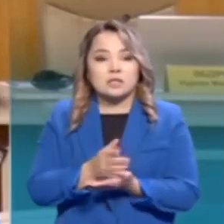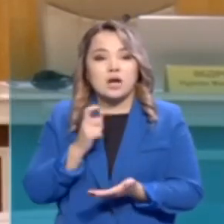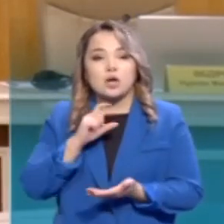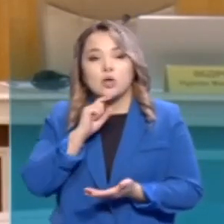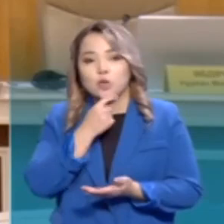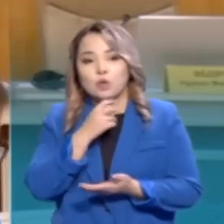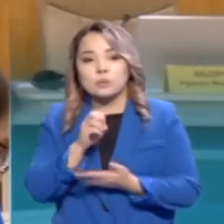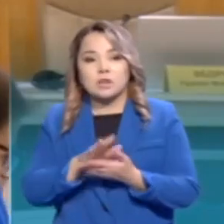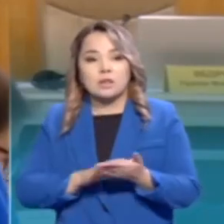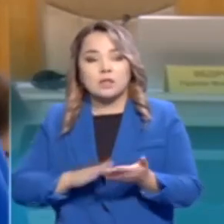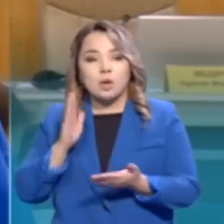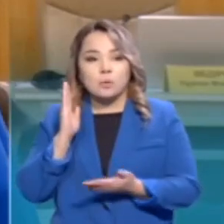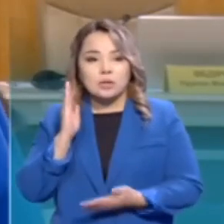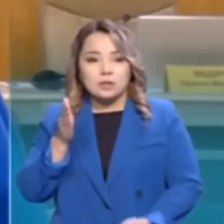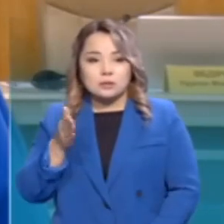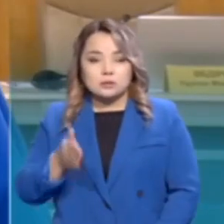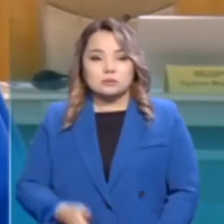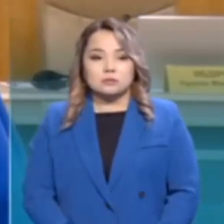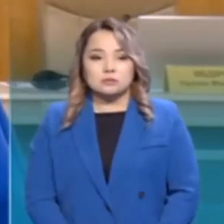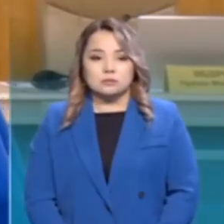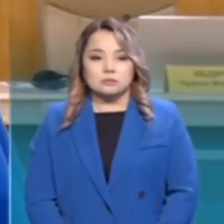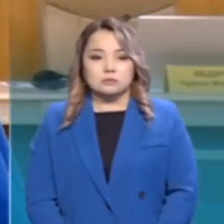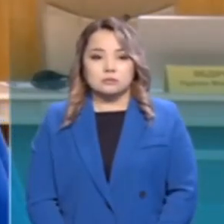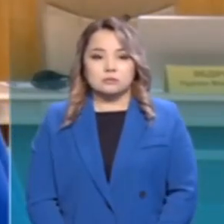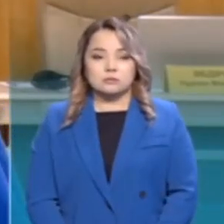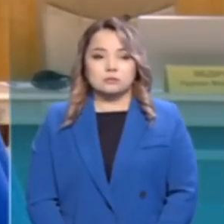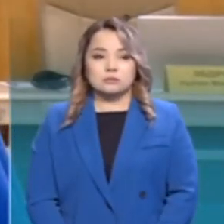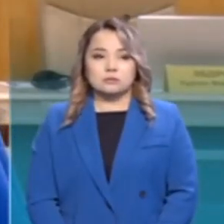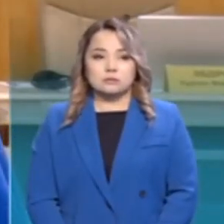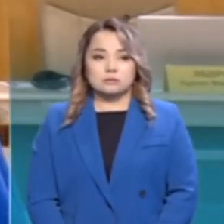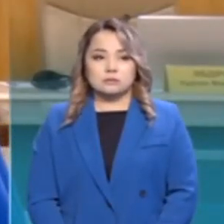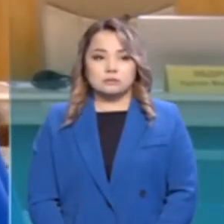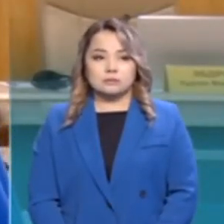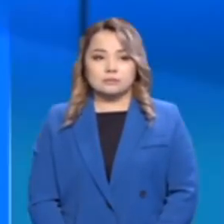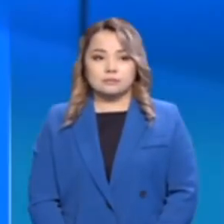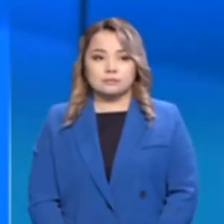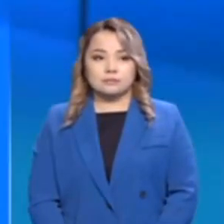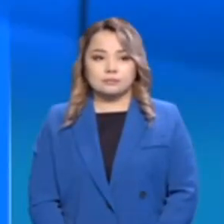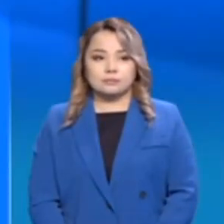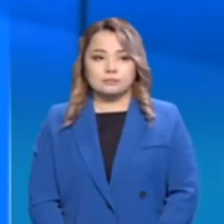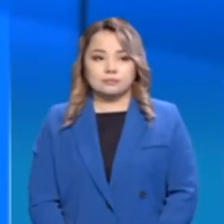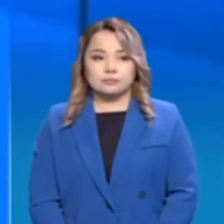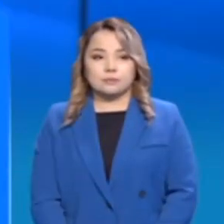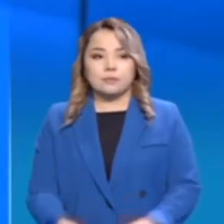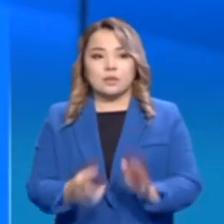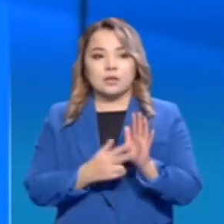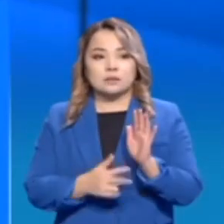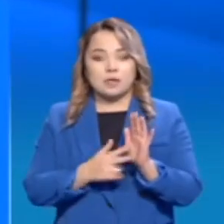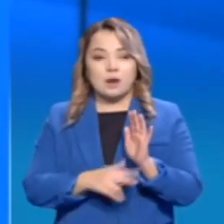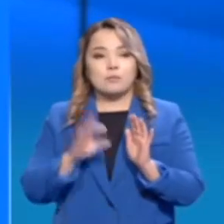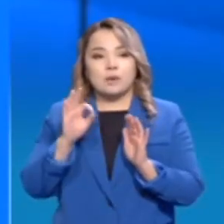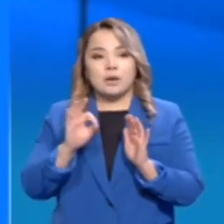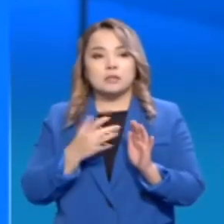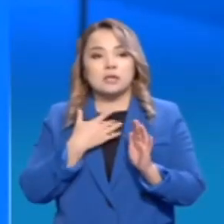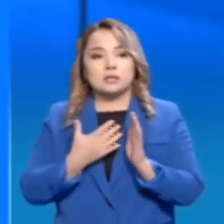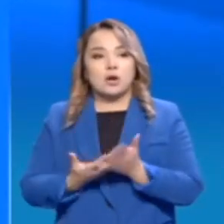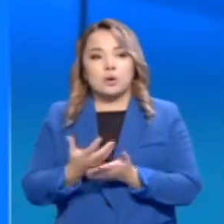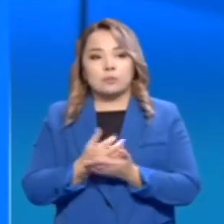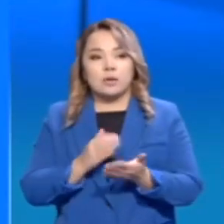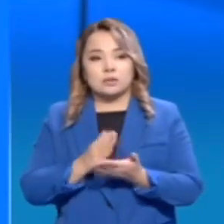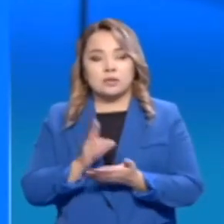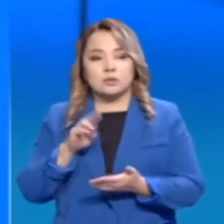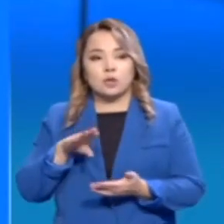реформалар жалғасады. Асима Нұрбайқызы, Айдос Тұрғынов, Қазақстан ұлттық телеарнасы. Иә, 80%-дан аса дауыс жинаған